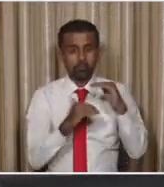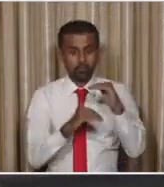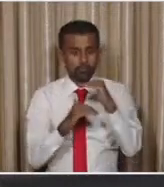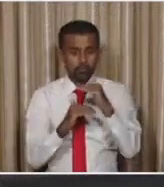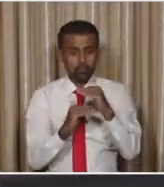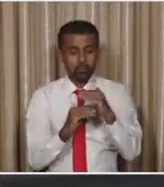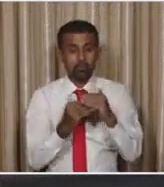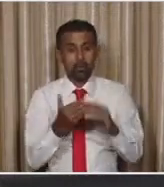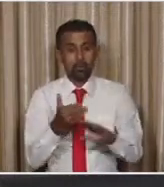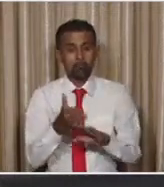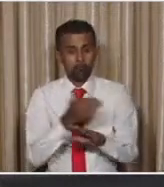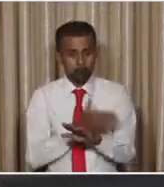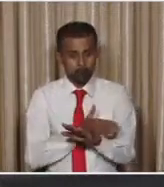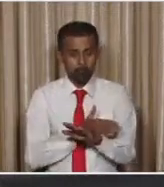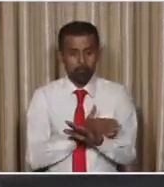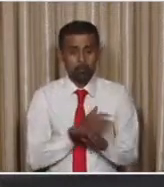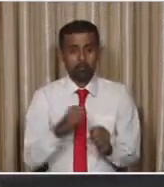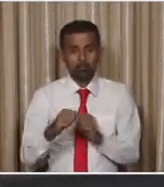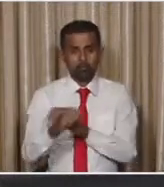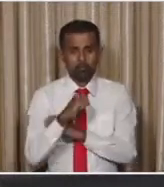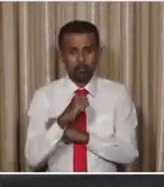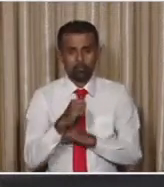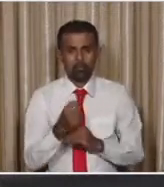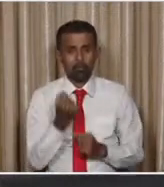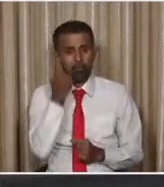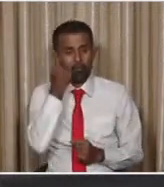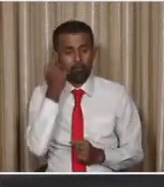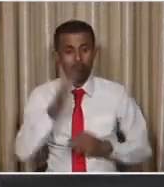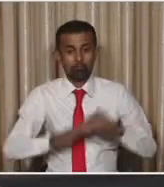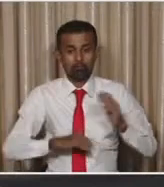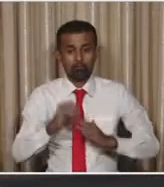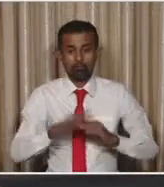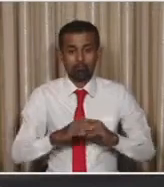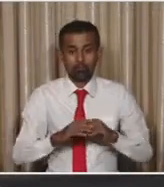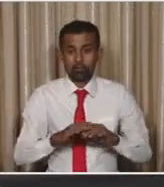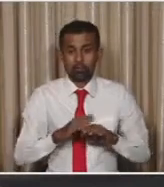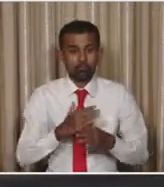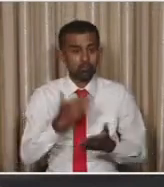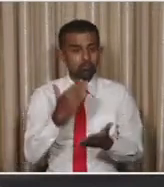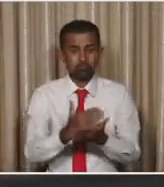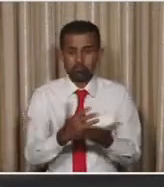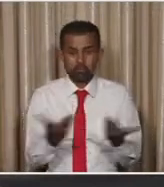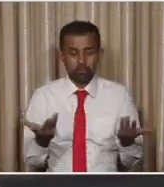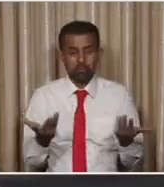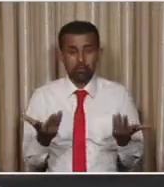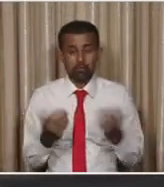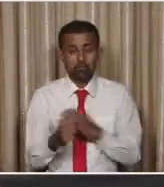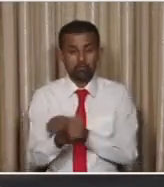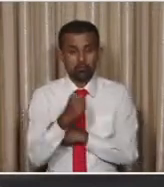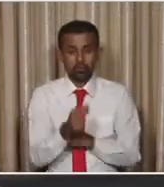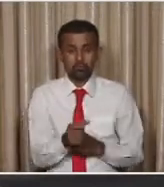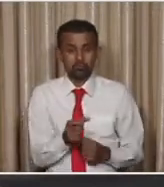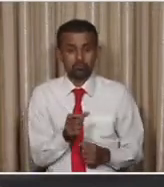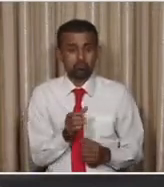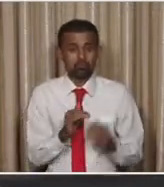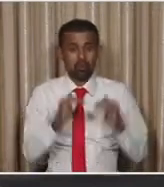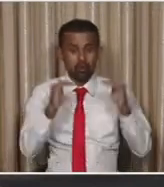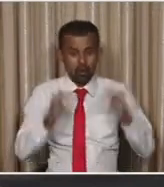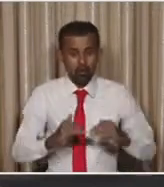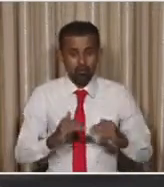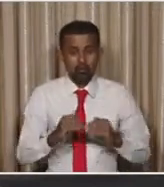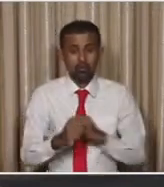තුරු එම බලය අයථා ලෙස ක්‍රියාවට නැංවීම නතර නොකරන බවත් බලය මර්ධනය කළ යුත්තේ